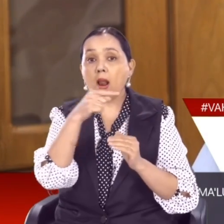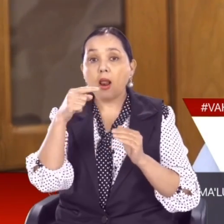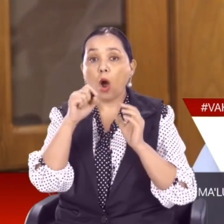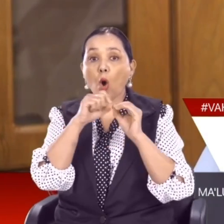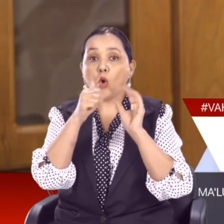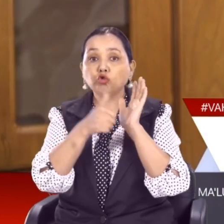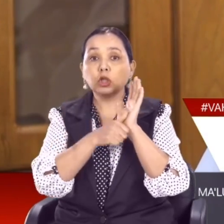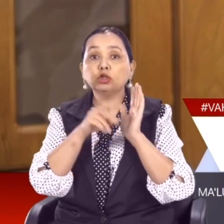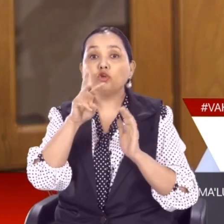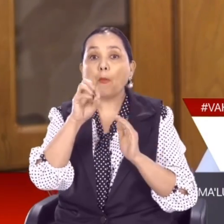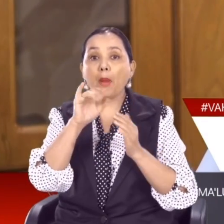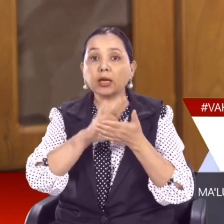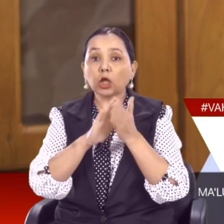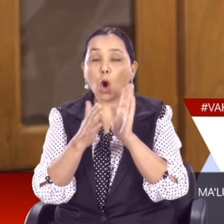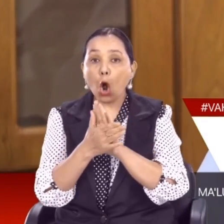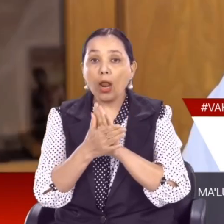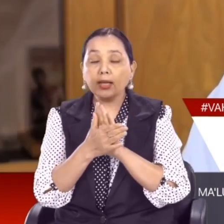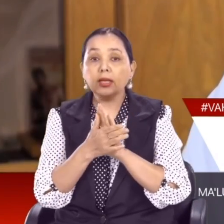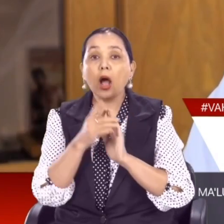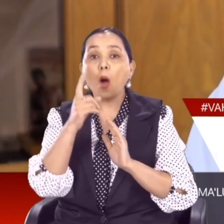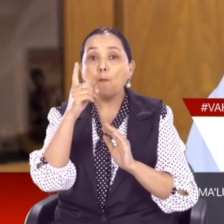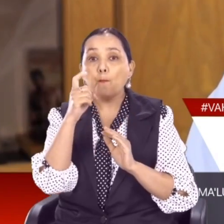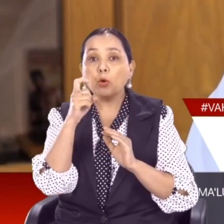8-fevraldan 16 mart holatiga